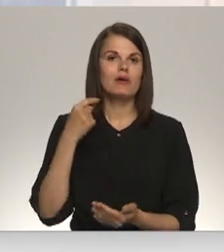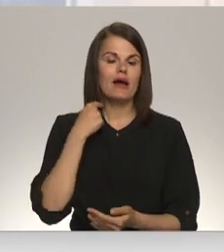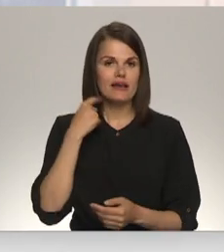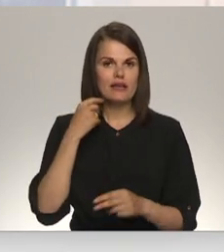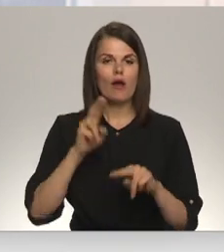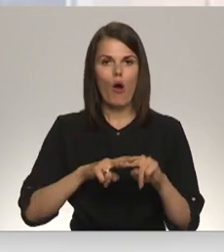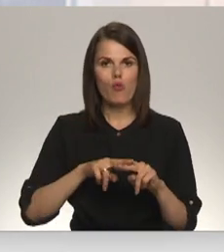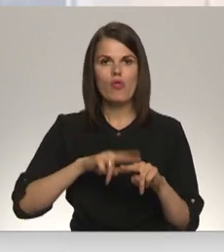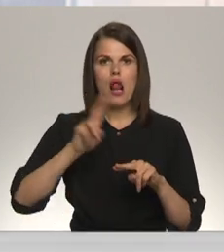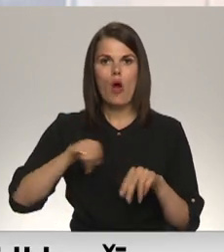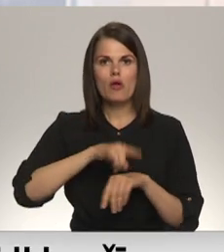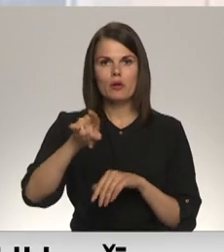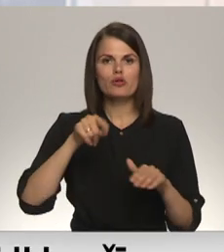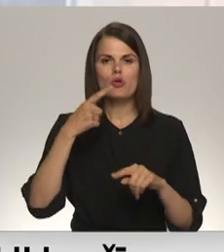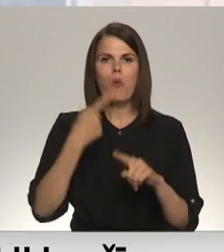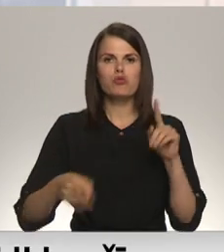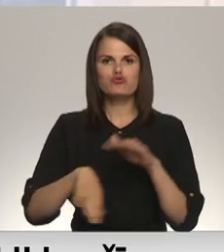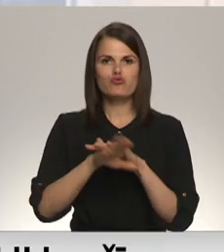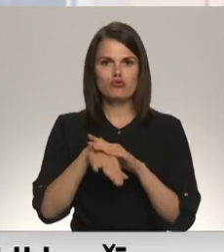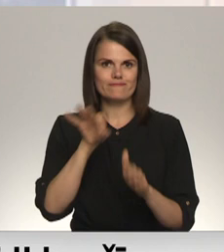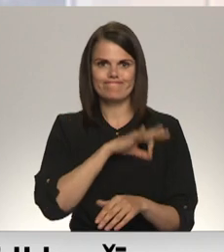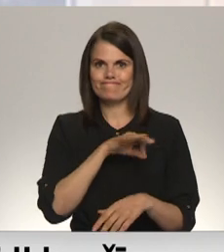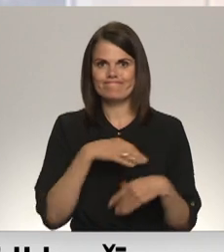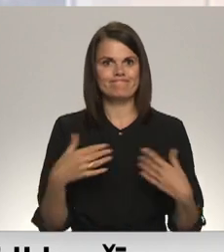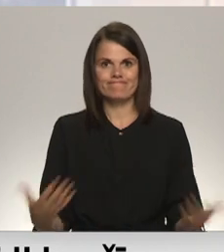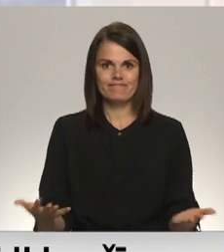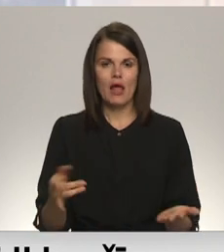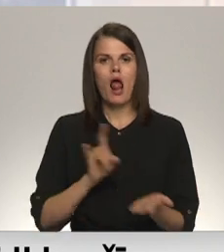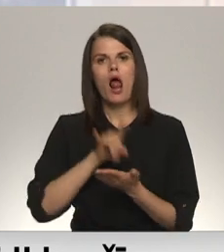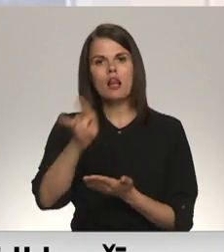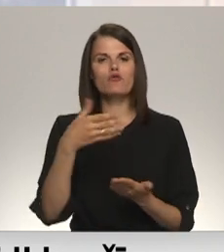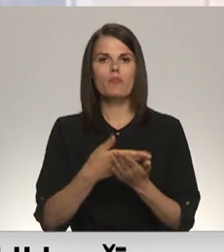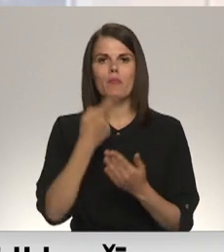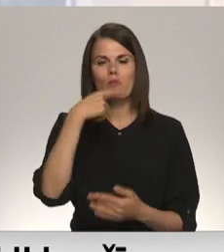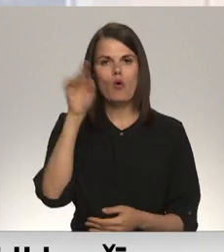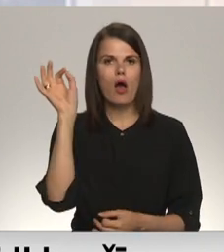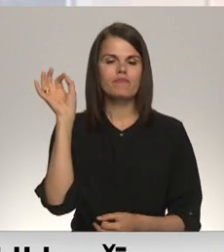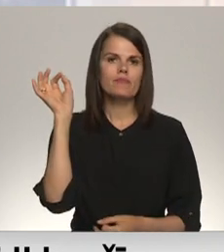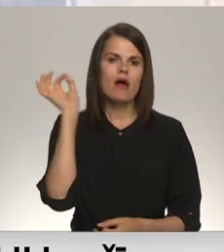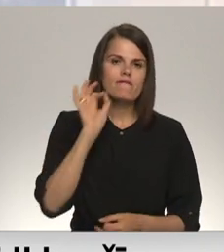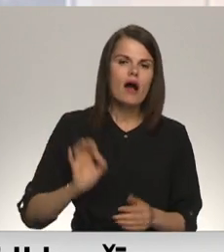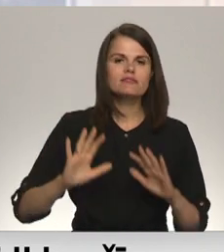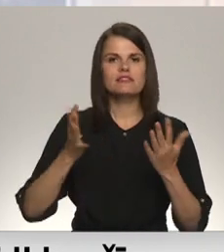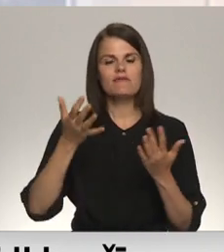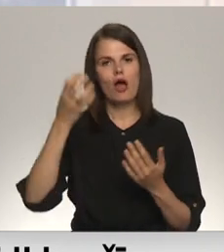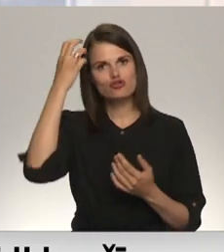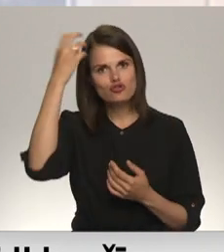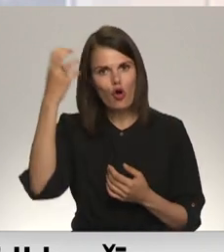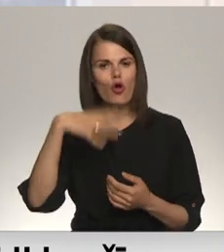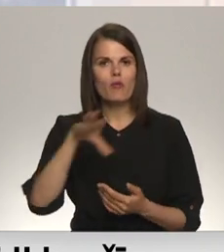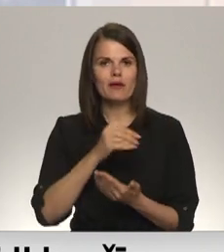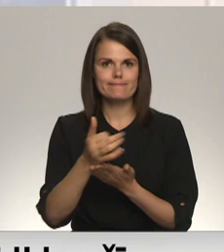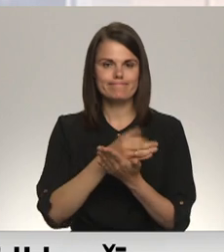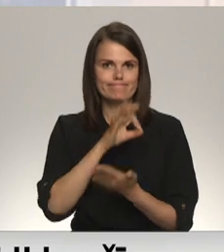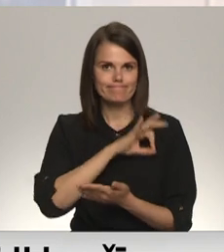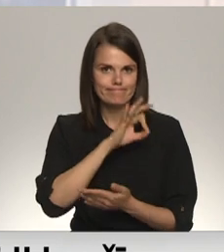lidot pustukšām, tad tās nepelnītu. Lidojot, piemēram, no Minhenes vai Stokholmas, mēs iegūstam ne tikai samaksu par lidojumu, bet